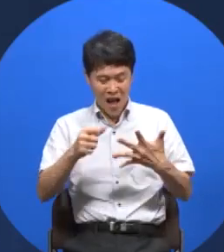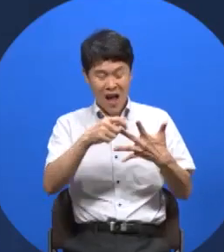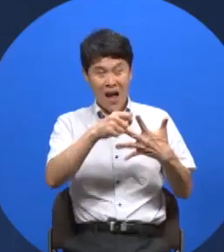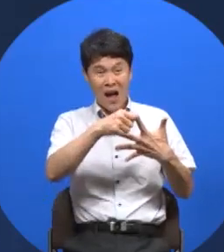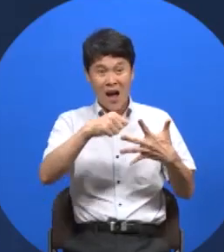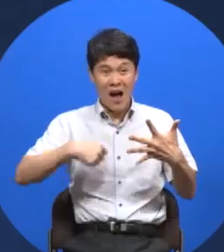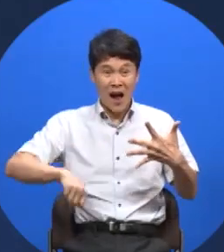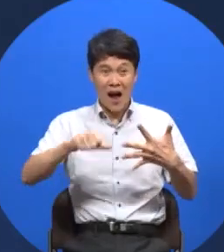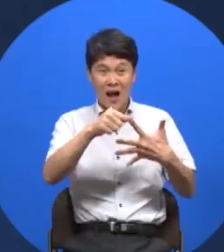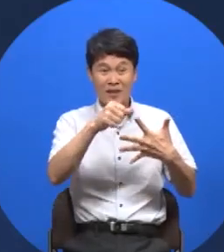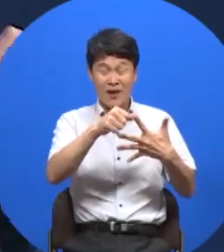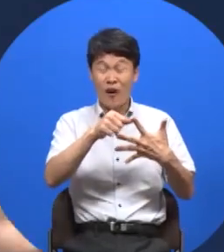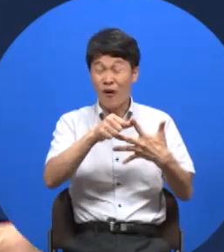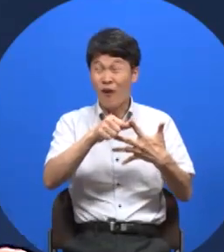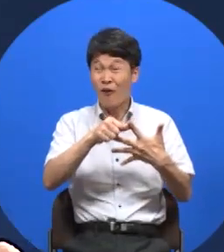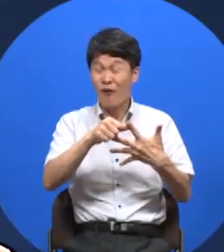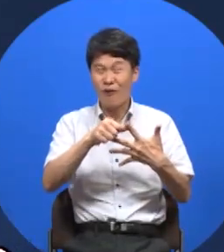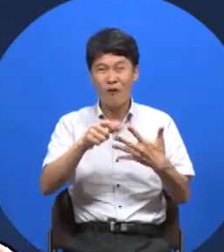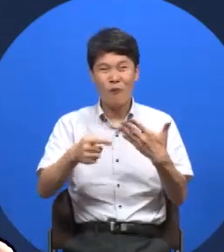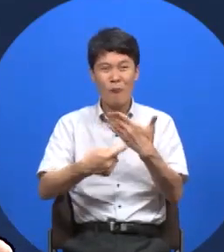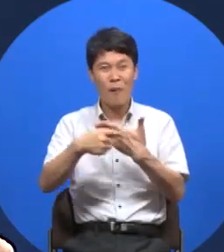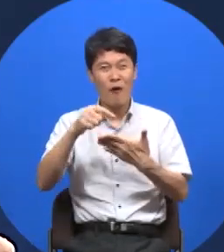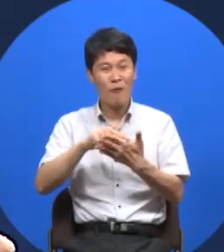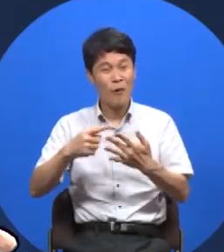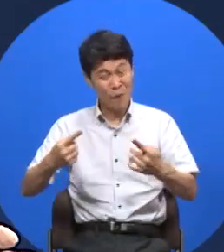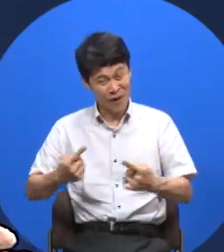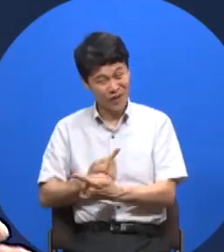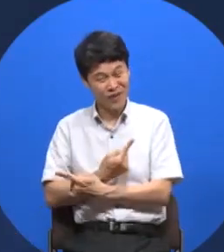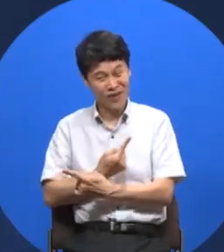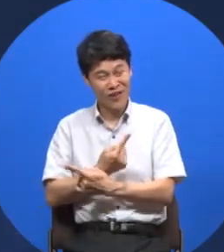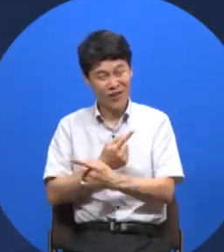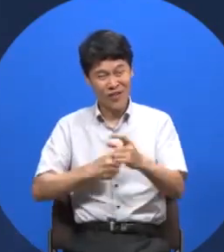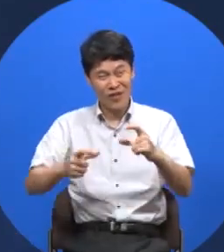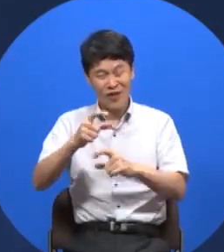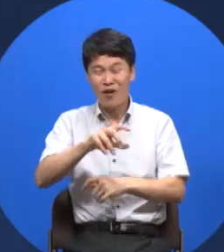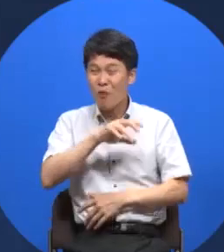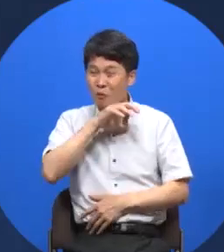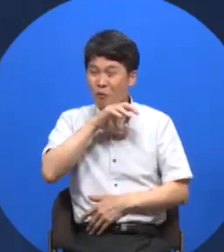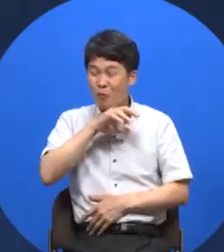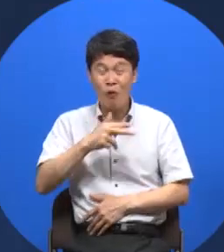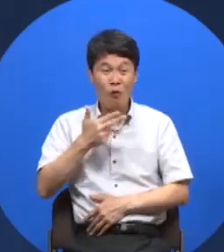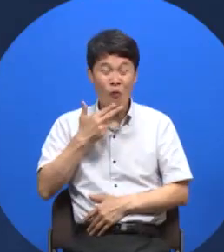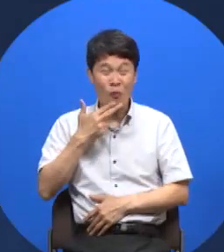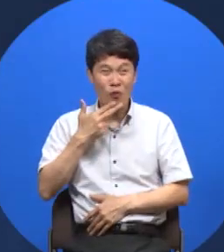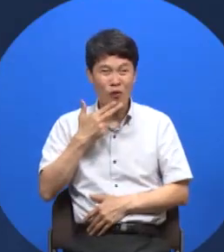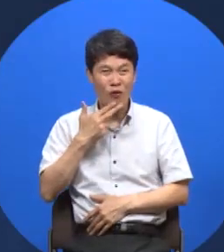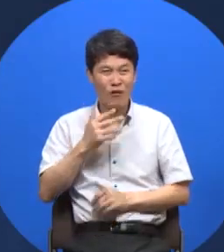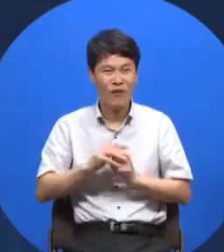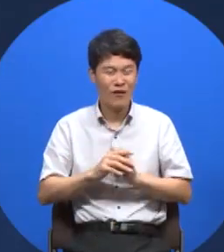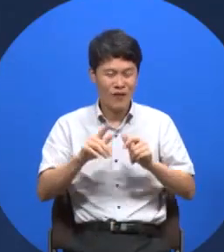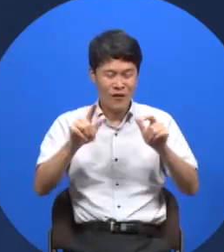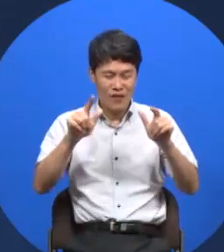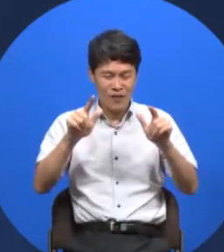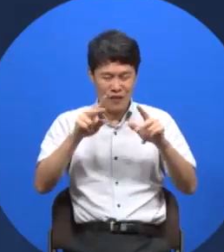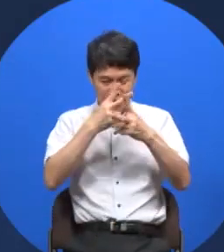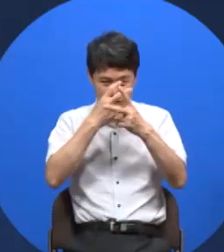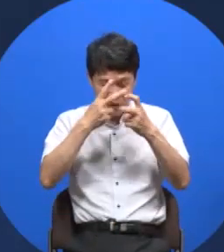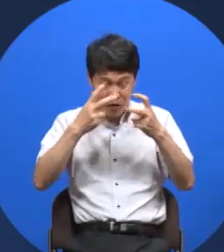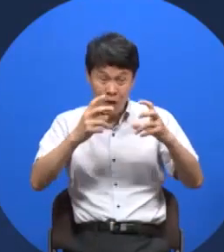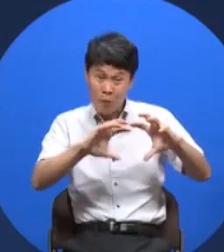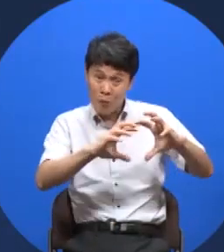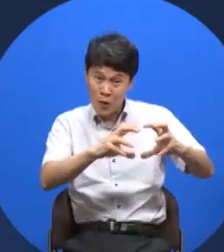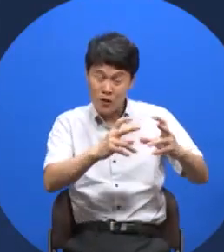이상 아무것도 불평하지 않습니다. 멕시코 산골에 들어가서 이상한 음식으로 한 주간을